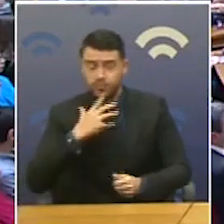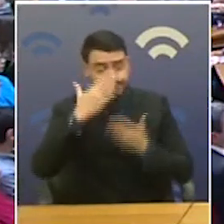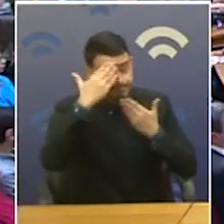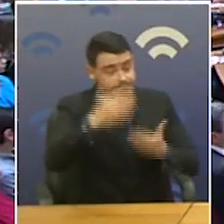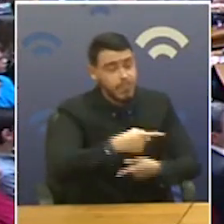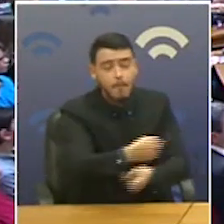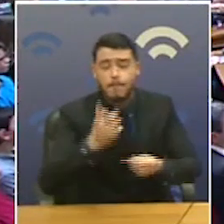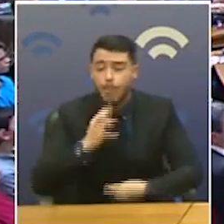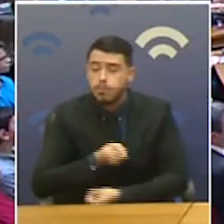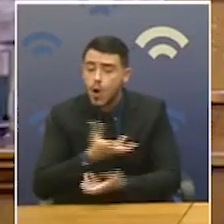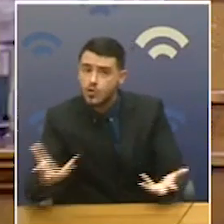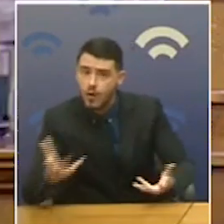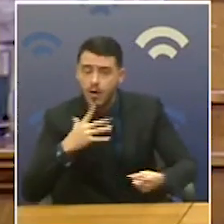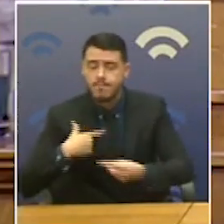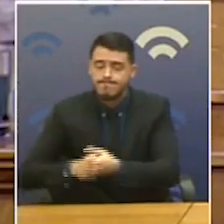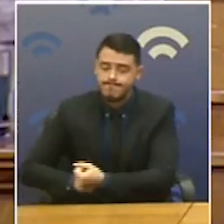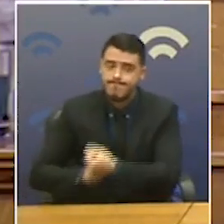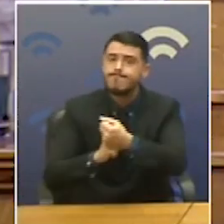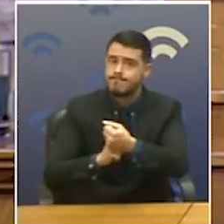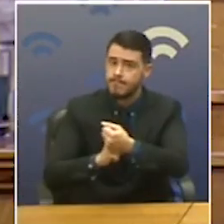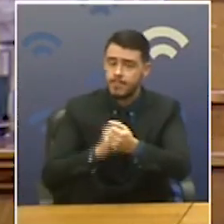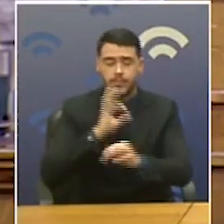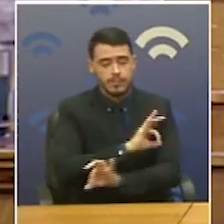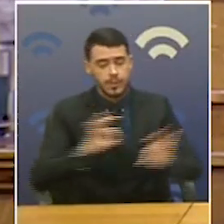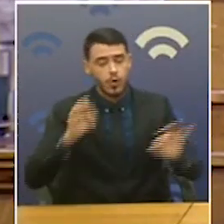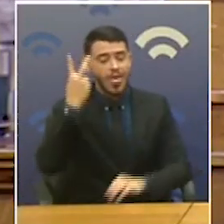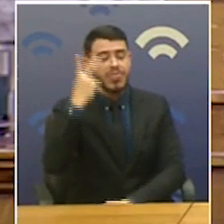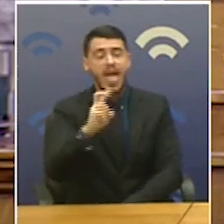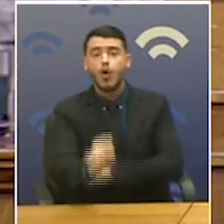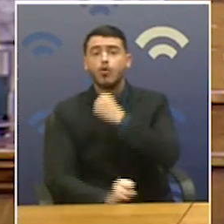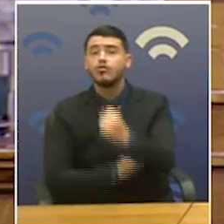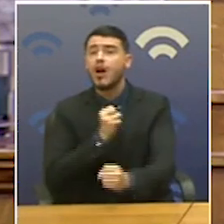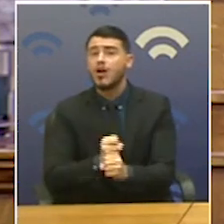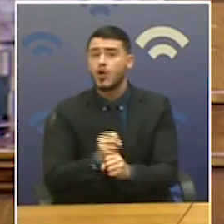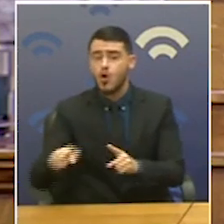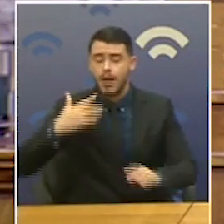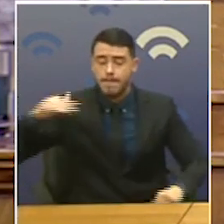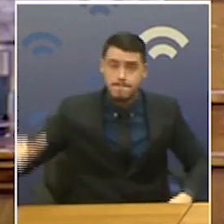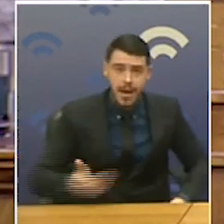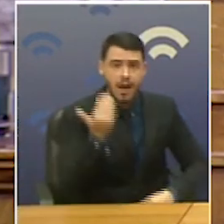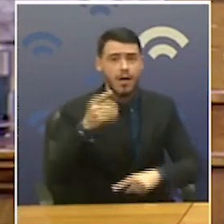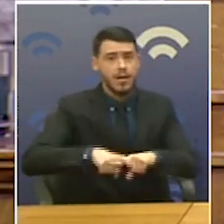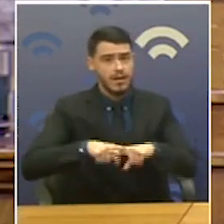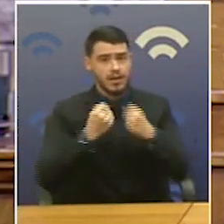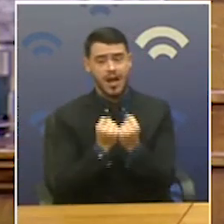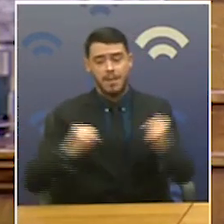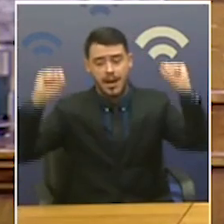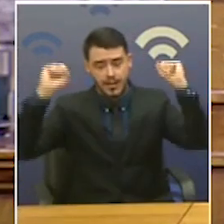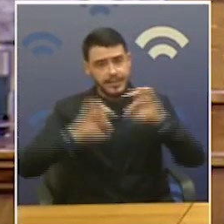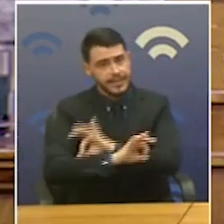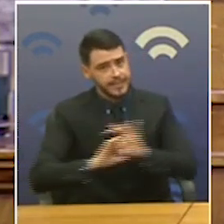σας και προσδοκώ λοιπόν ότι τα 200 χρόνια από την Ελληνική Επανάσταση θα συνδεθούν με τις προκλήσεις που έχουμε μπροστά